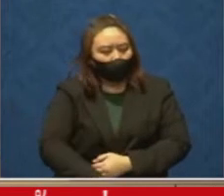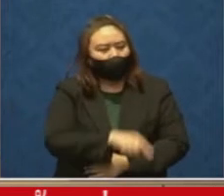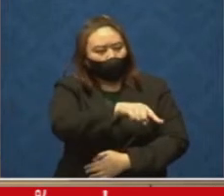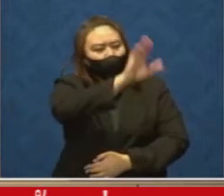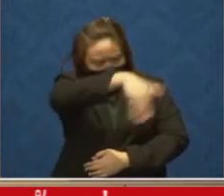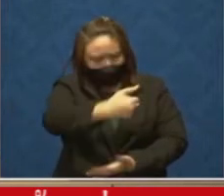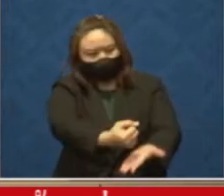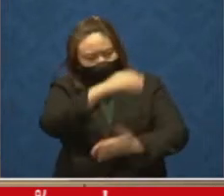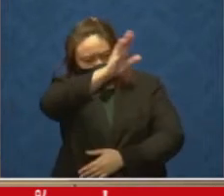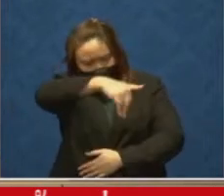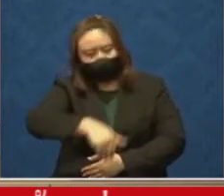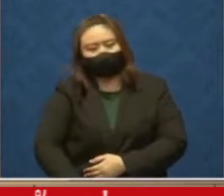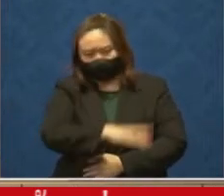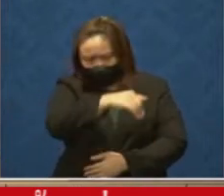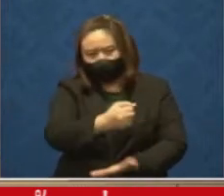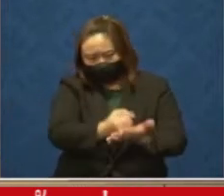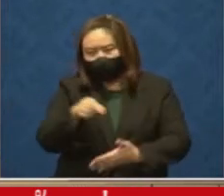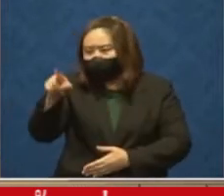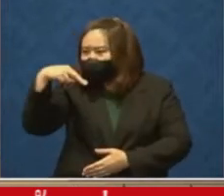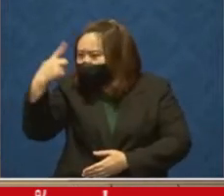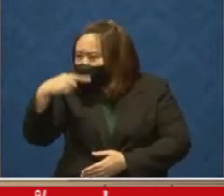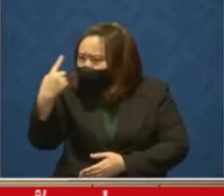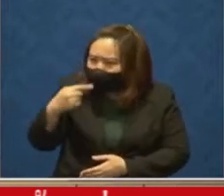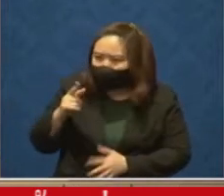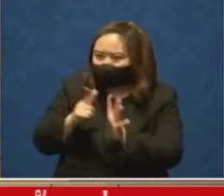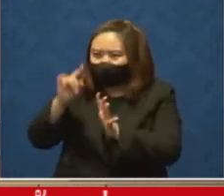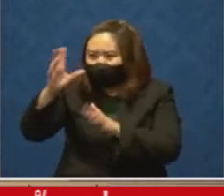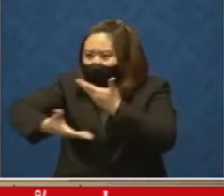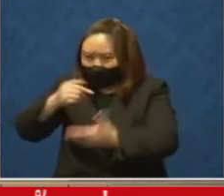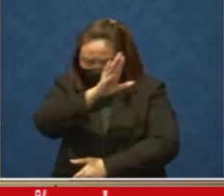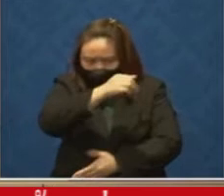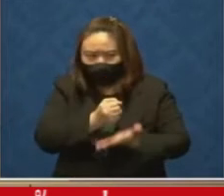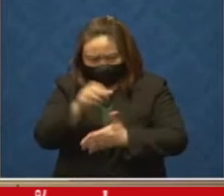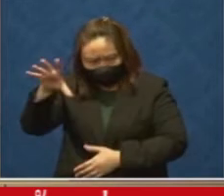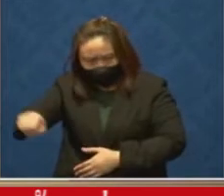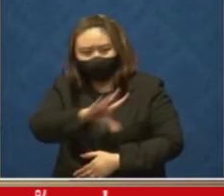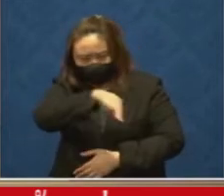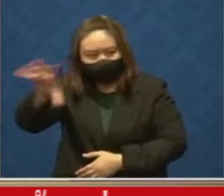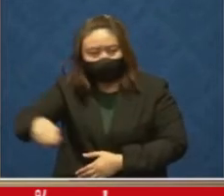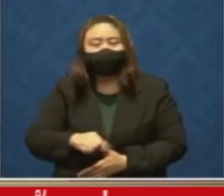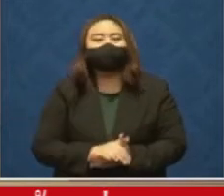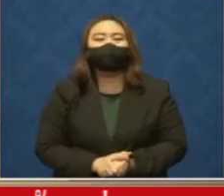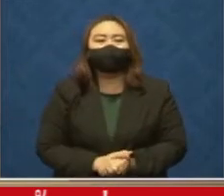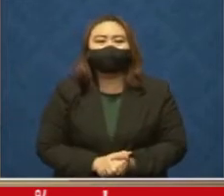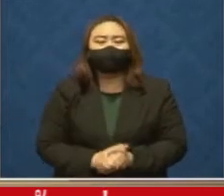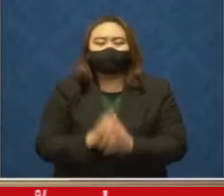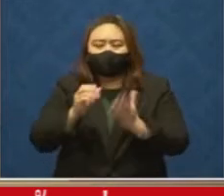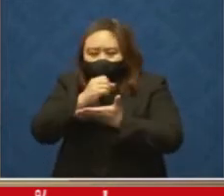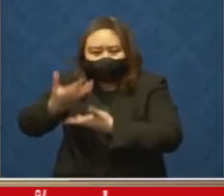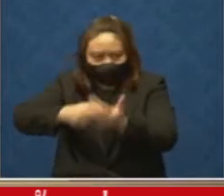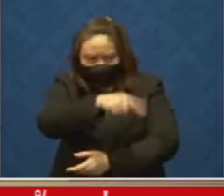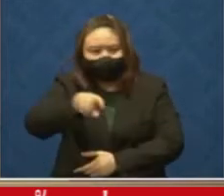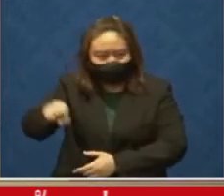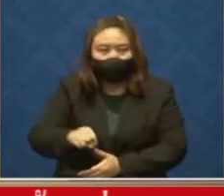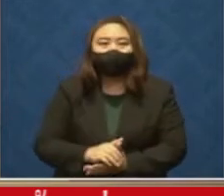ว่า คุมาช่วยสิเด๋ยวจะบอกไปให้ ไปช่วยกัจับ พ่อคายาบ่้าไปช่วยกันจับ คนคายาเสธปฤต